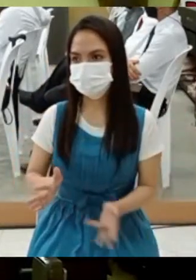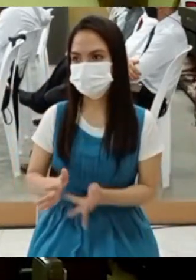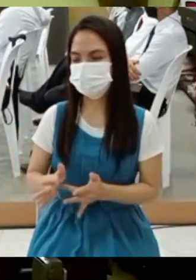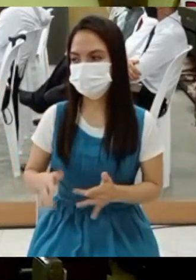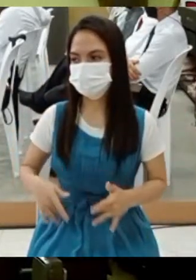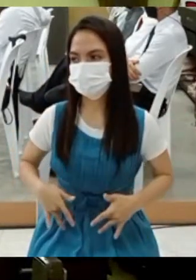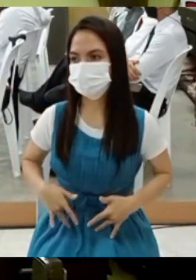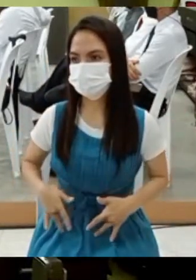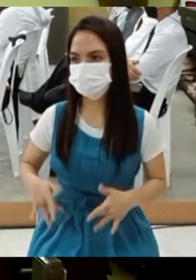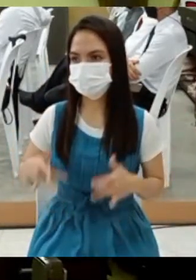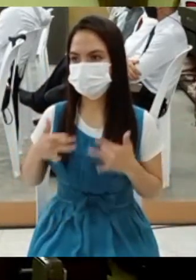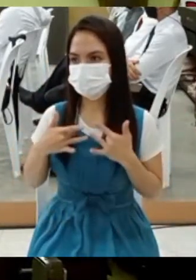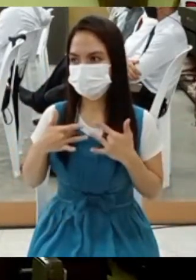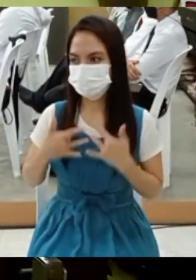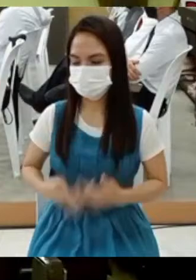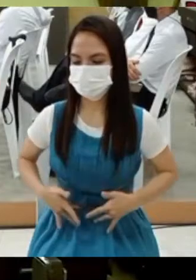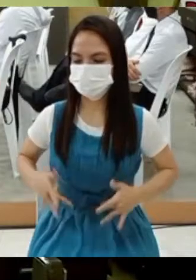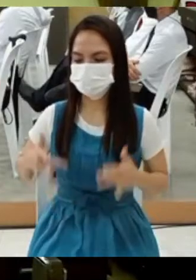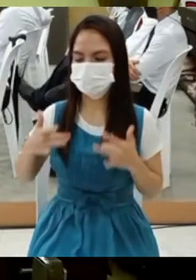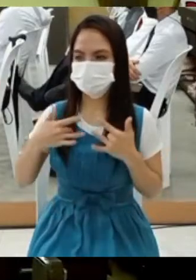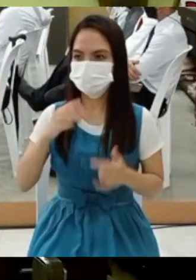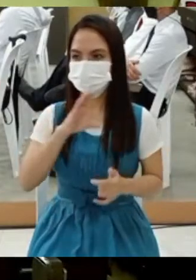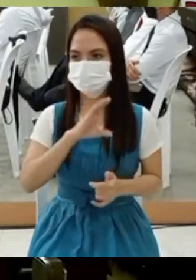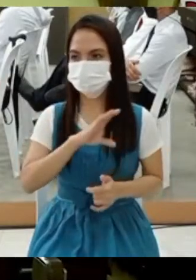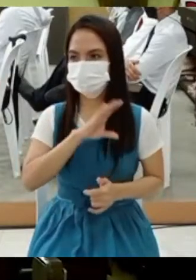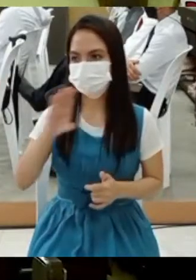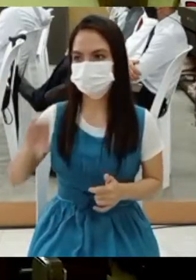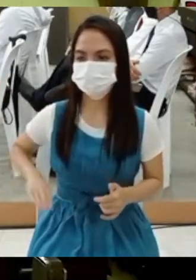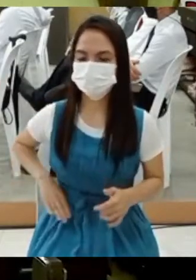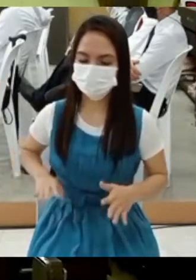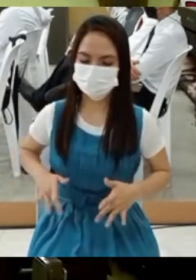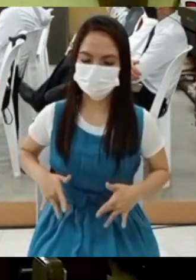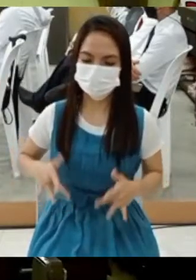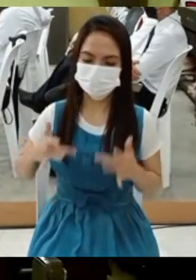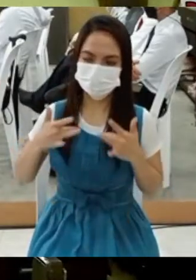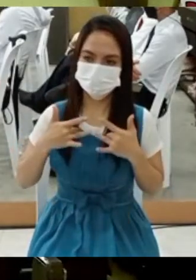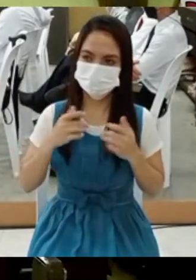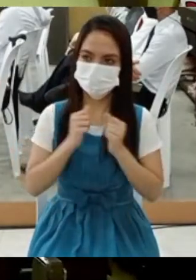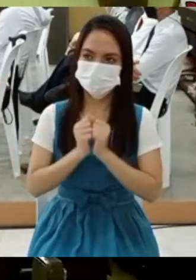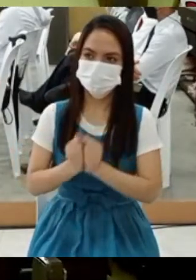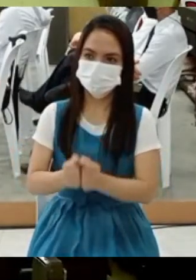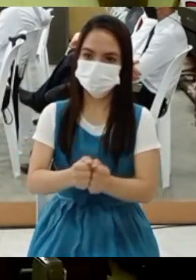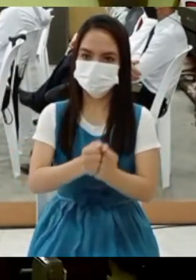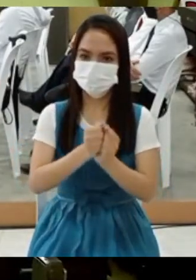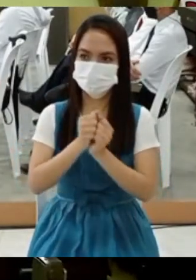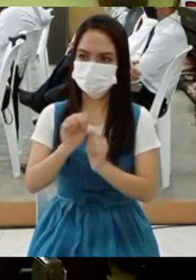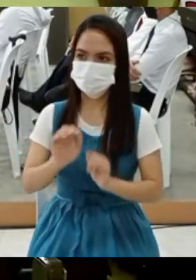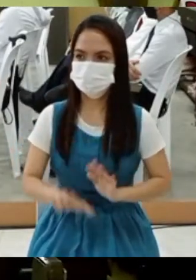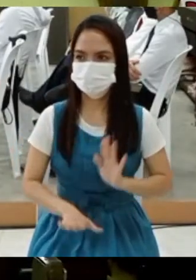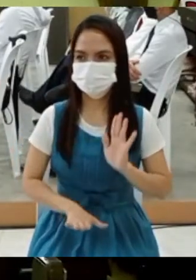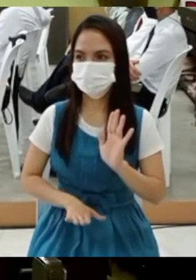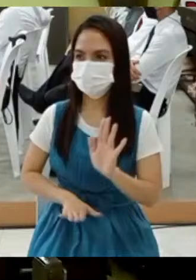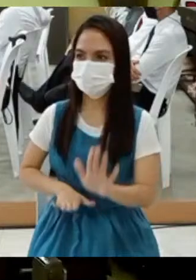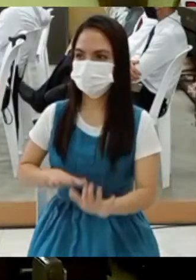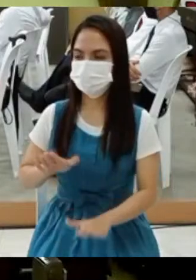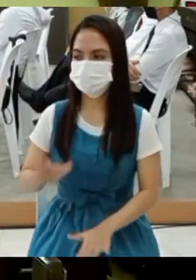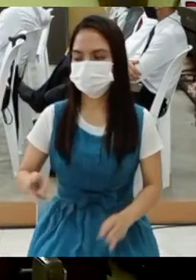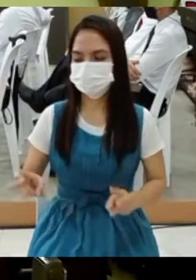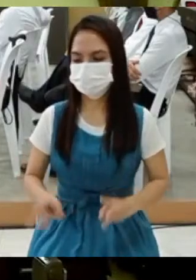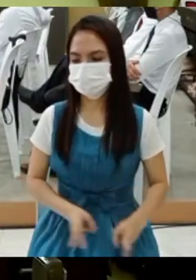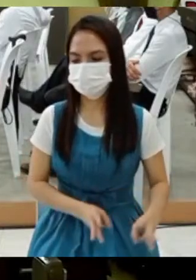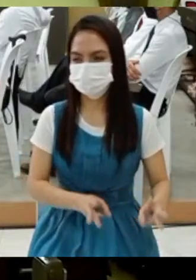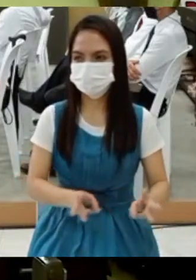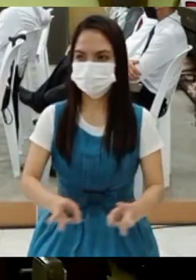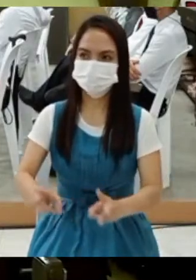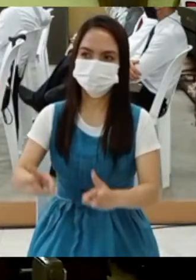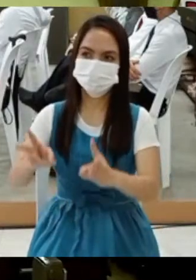siya'y buhay, buhay! Buhay si Kristo'y nabubuhay, kasama ko at kapay sa